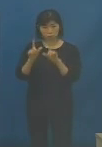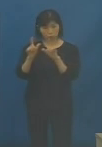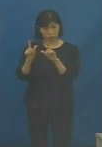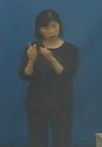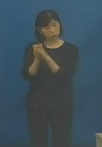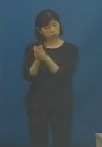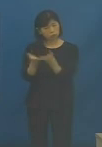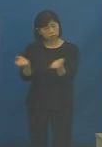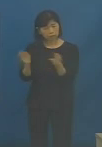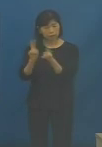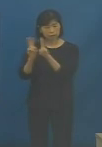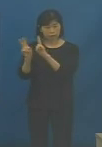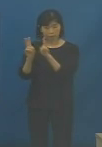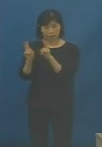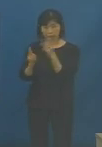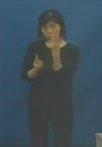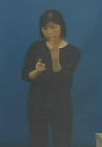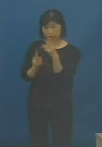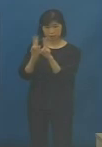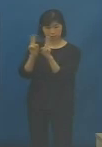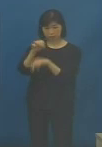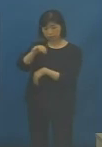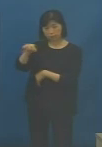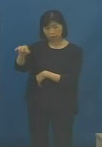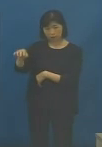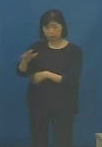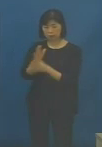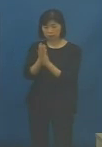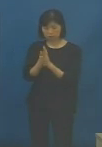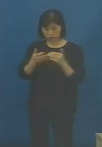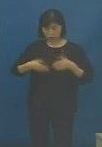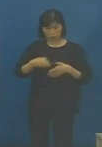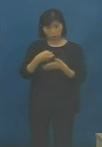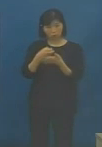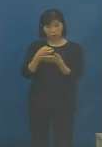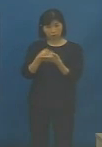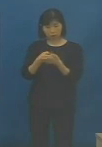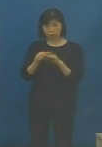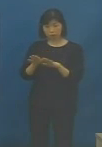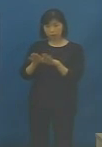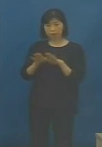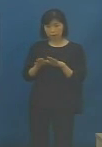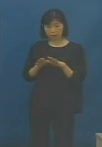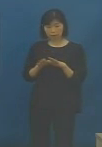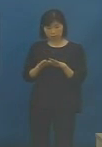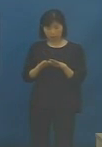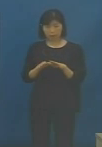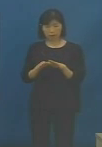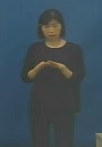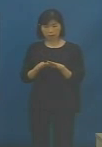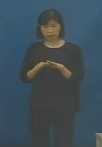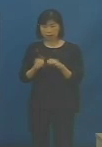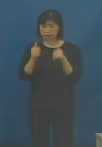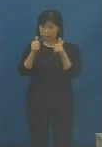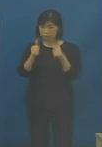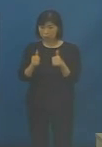売、その県の条例を受けてそのサイトが販売停止になった問題が、ネ